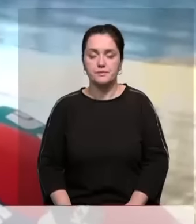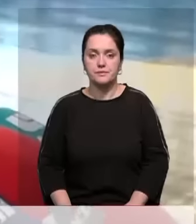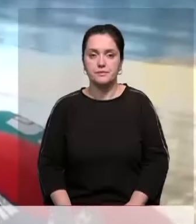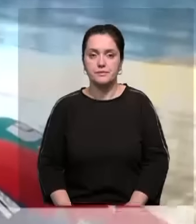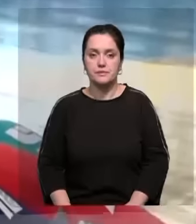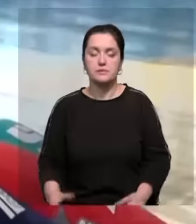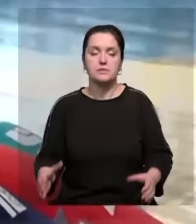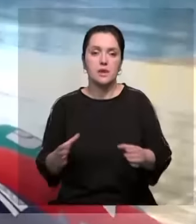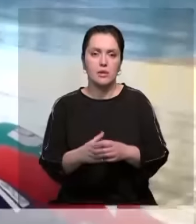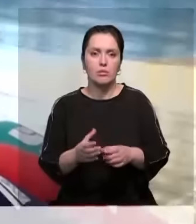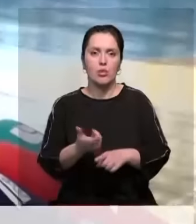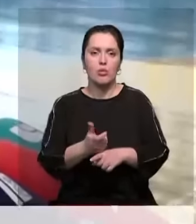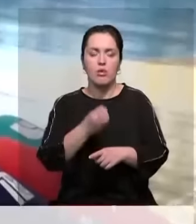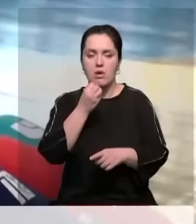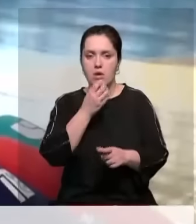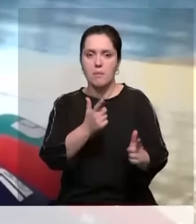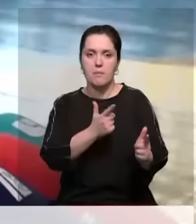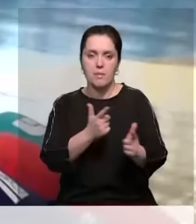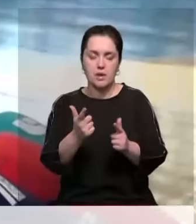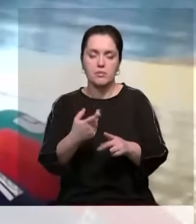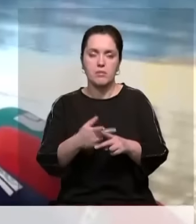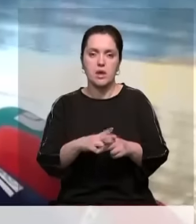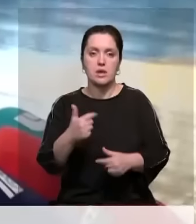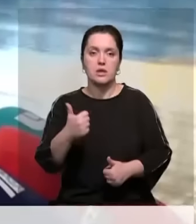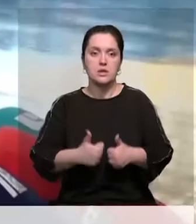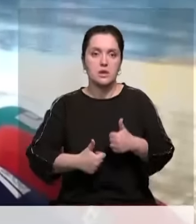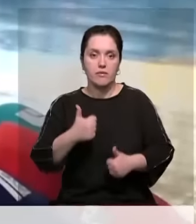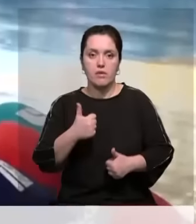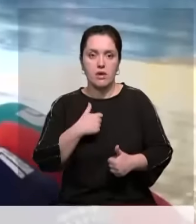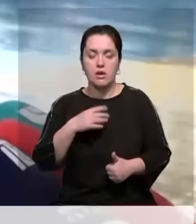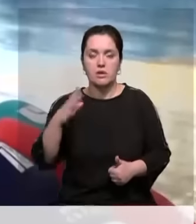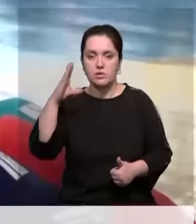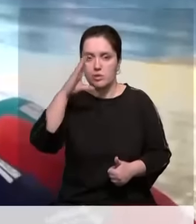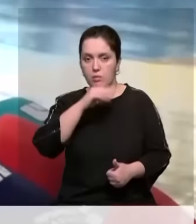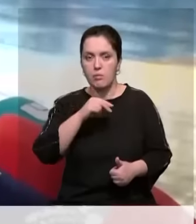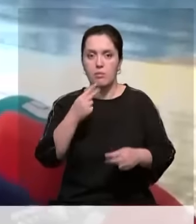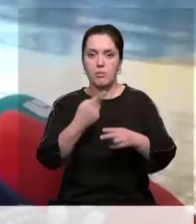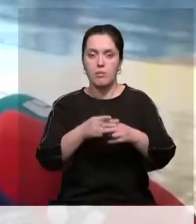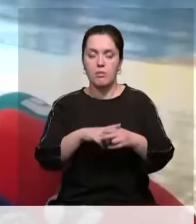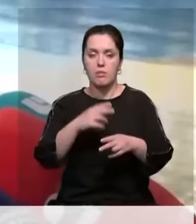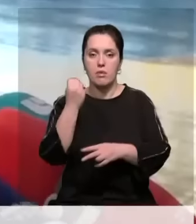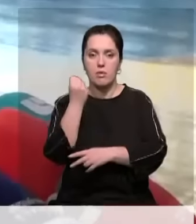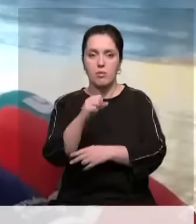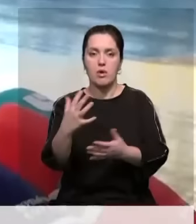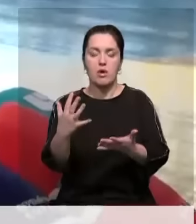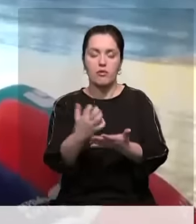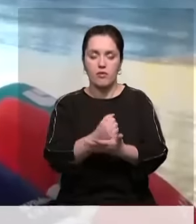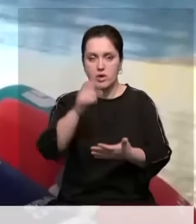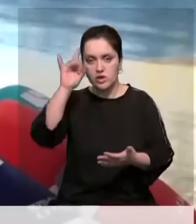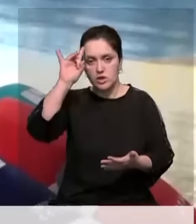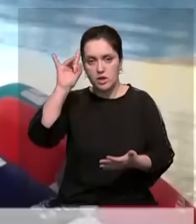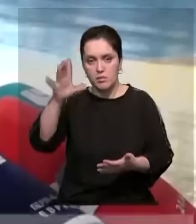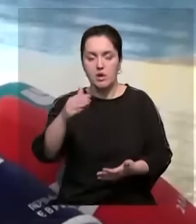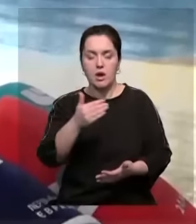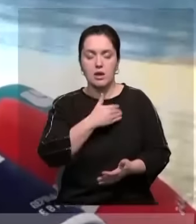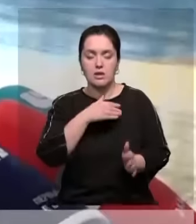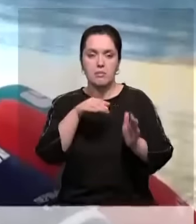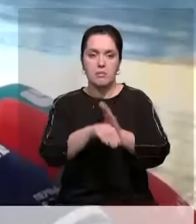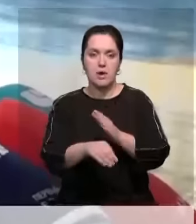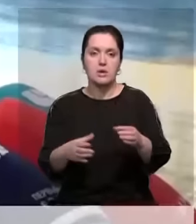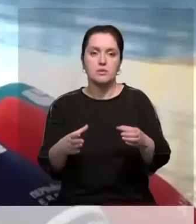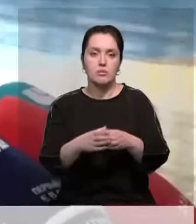Наша команда очень хорошо подготовилась к этим соревнованиям. Я думаю, мы сумеем одолеть своих соперников и выиграть чемпионат. Мы хотим попасть в сборную